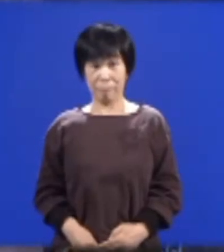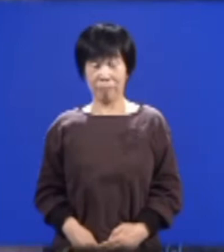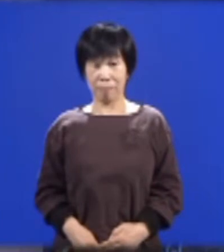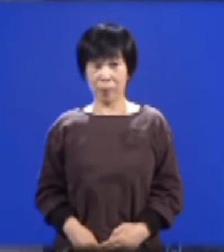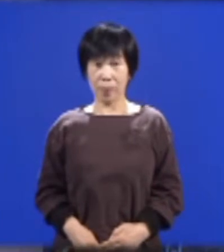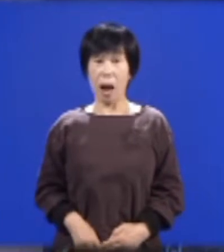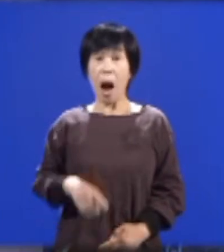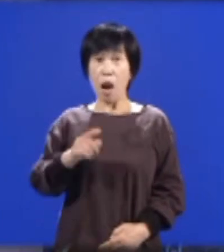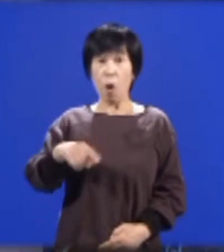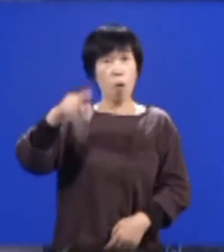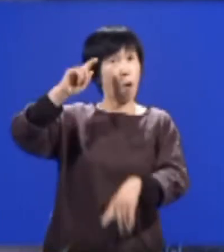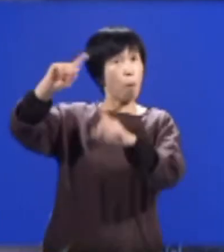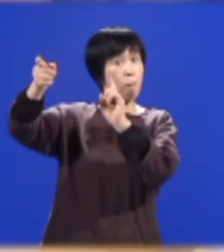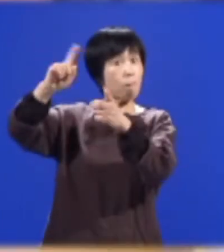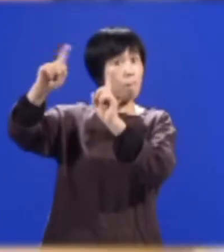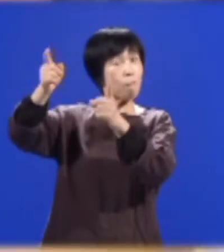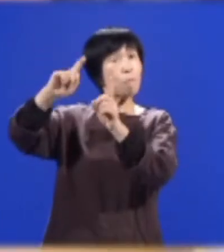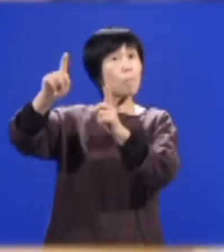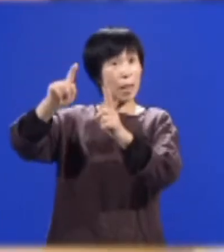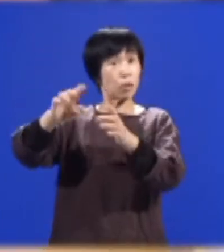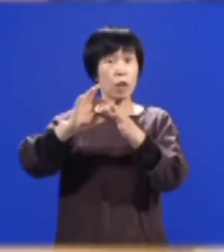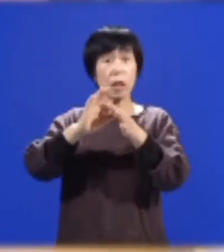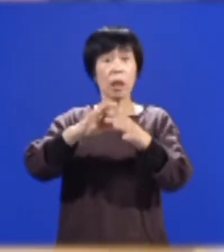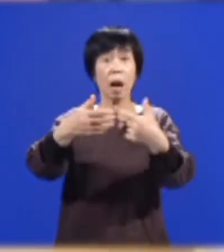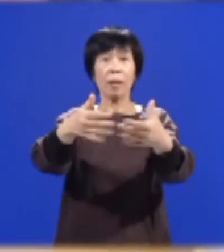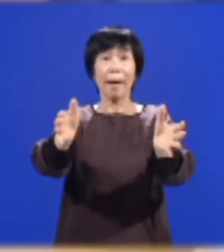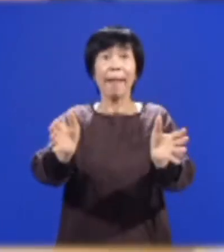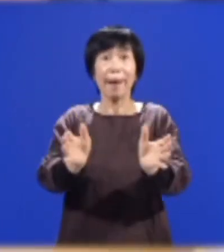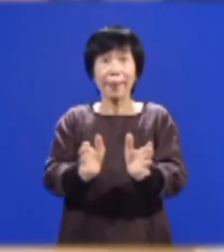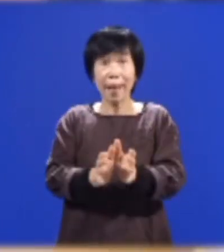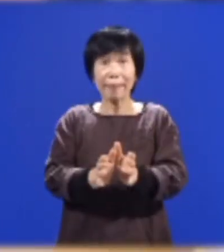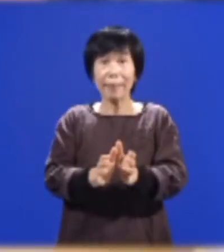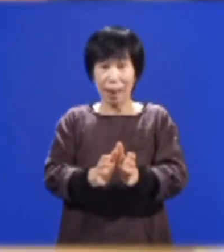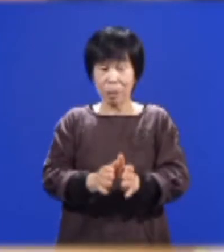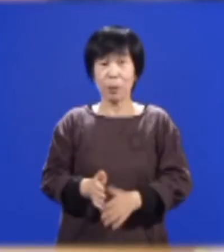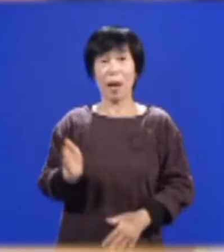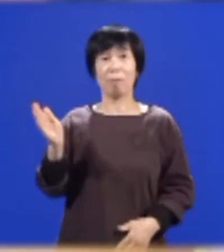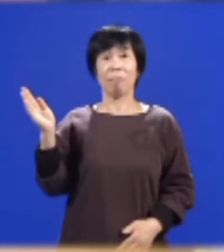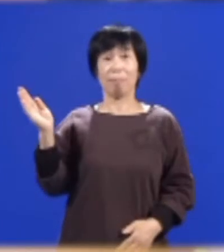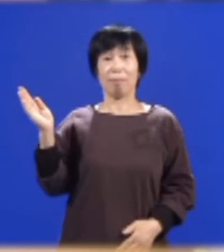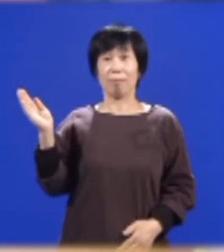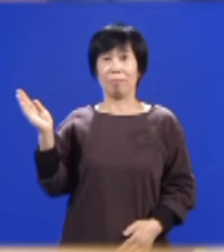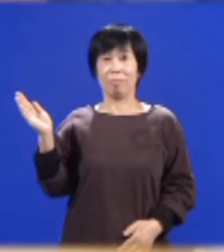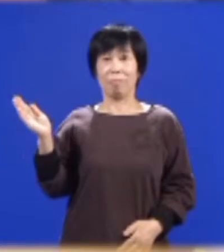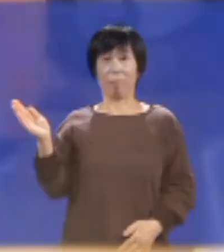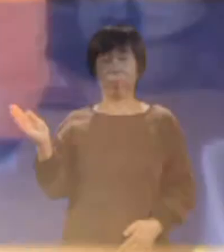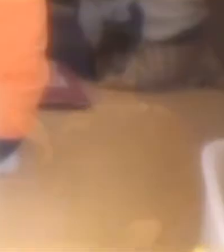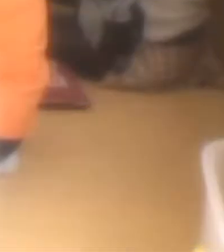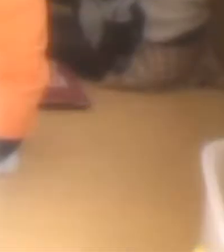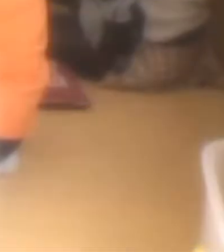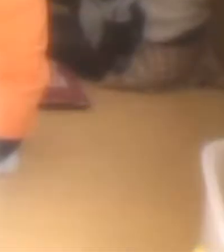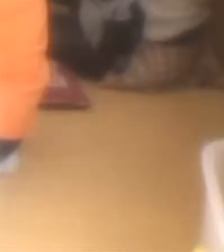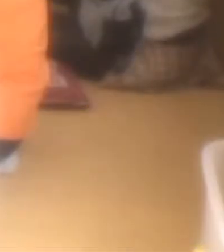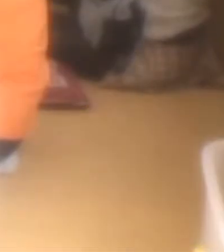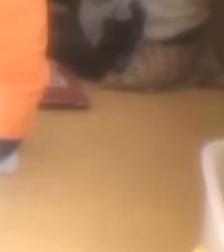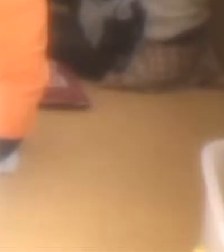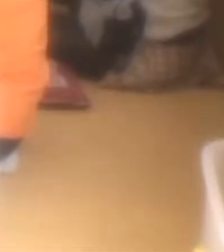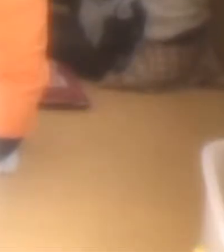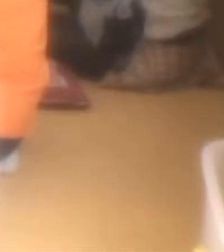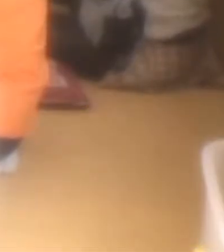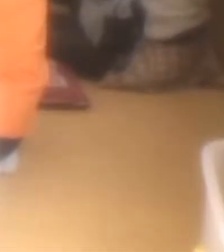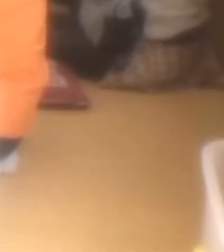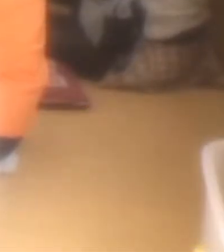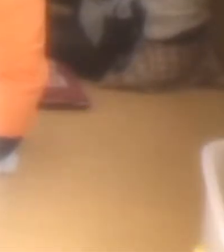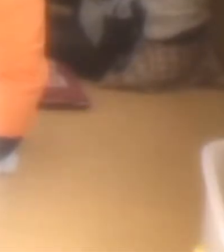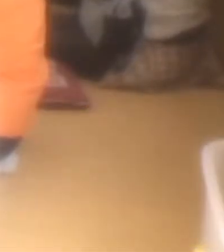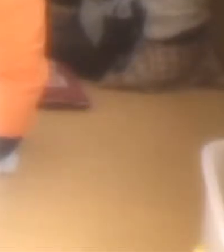塩浜地区のイベント、祭りだみんな集まれは、地区市民センターと民生委員児